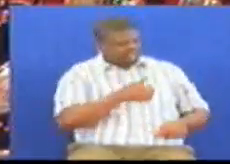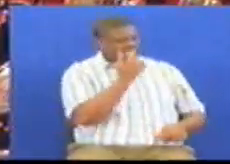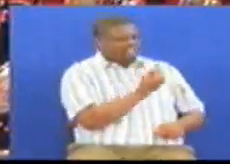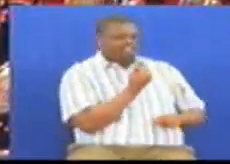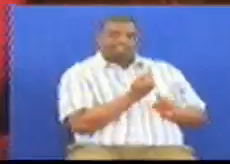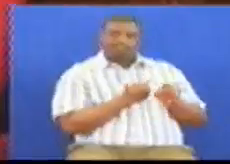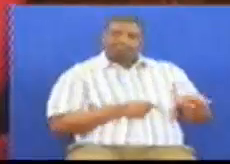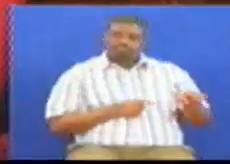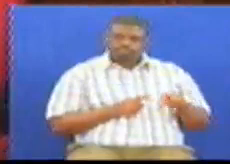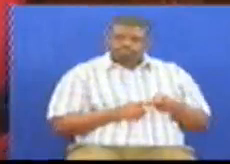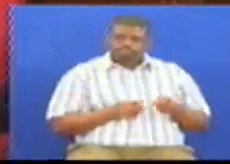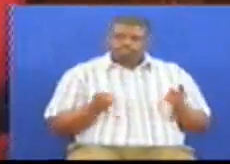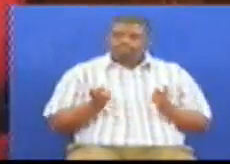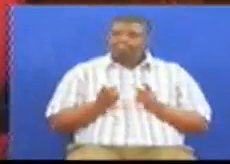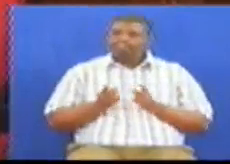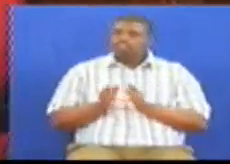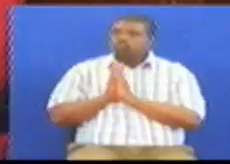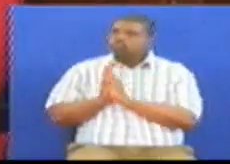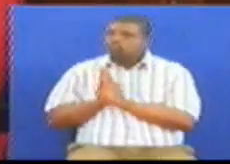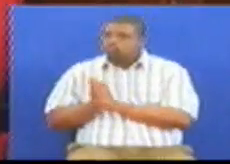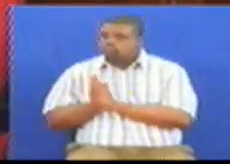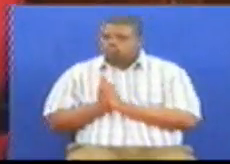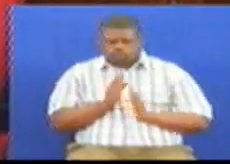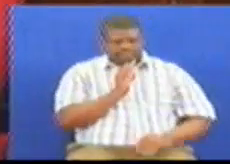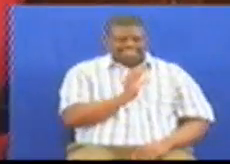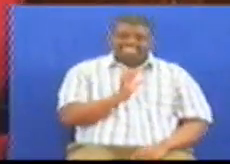Lakini shukrani zangu pia nizipeleke kwa Chama cha Mapinduzi, chama changu,